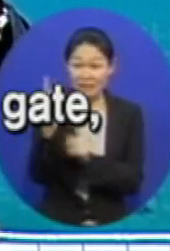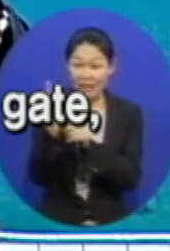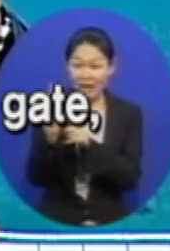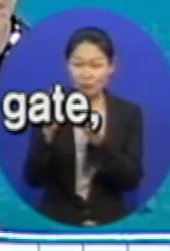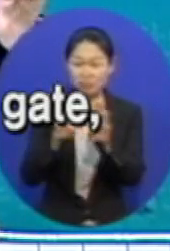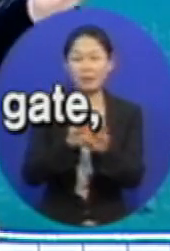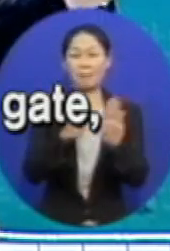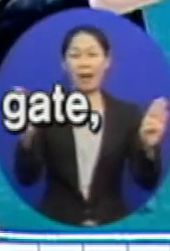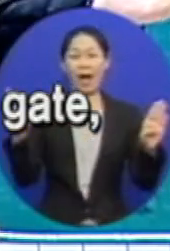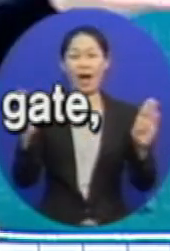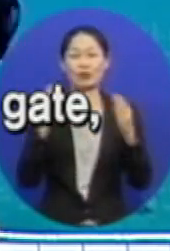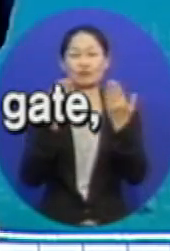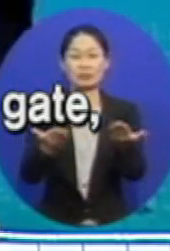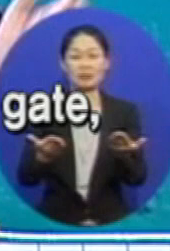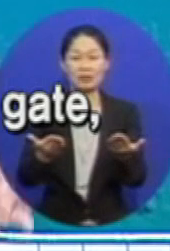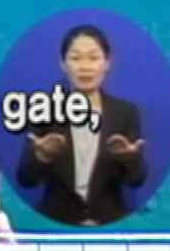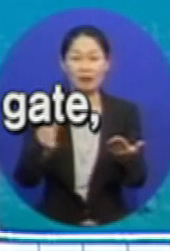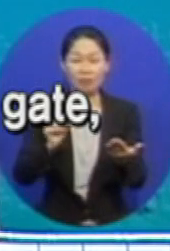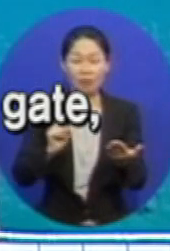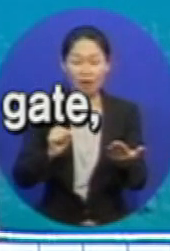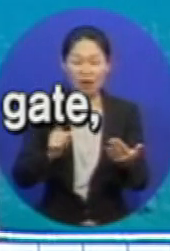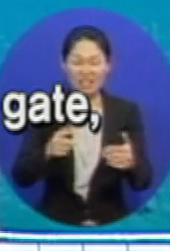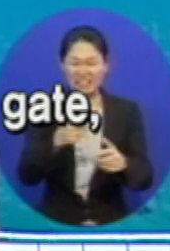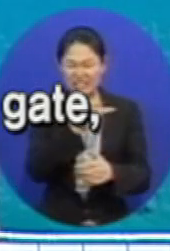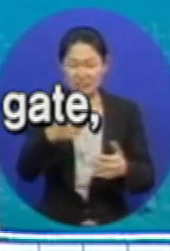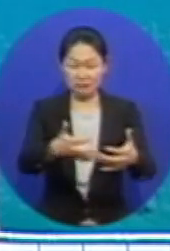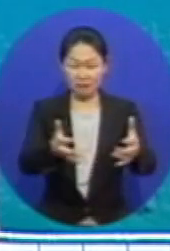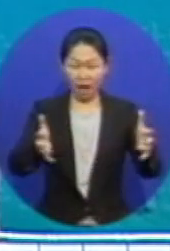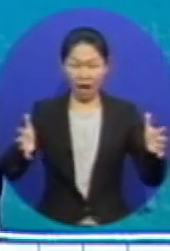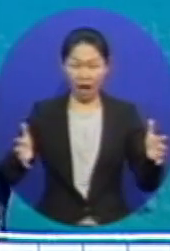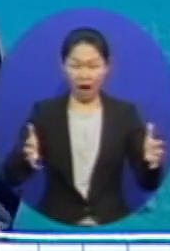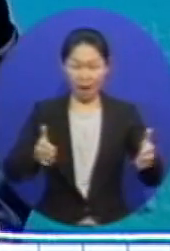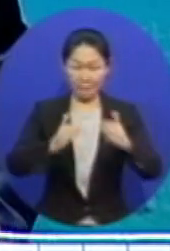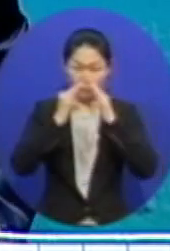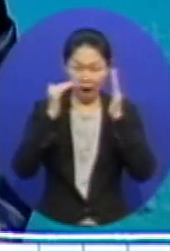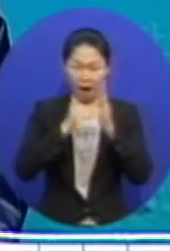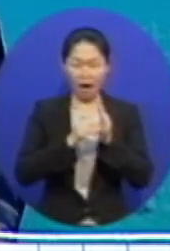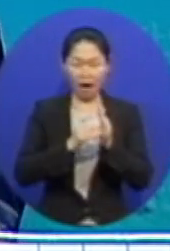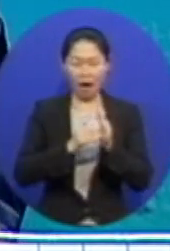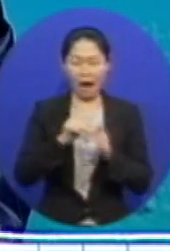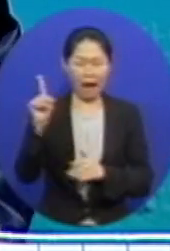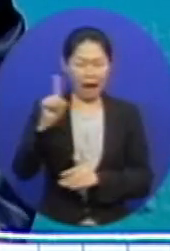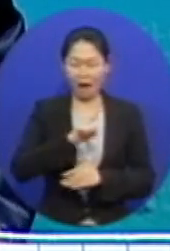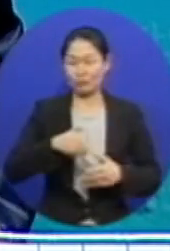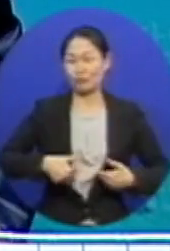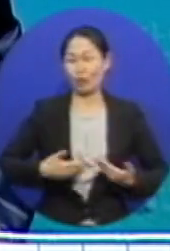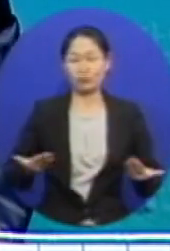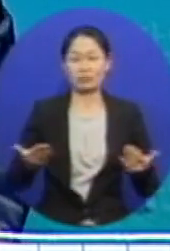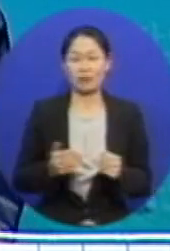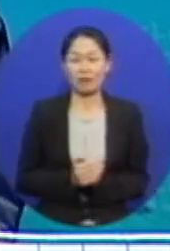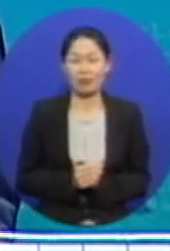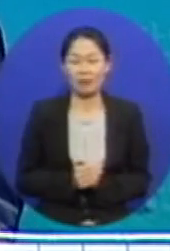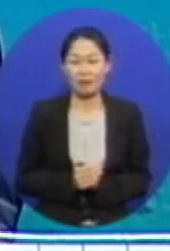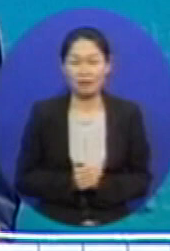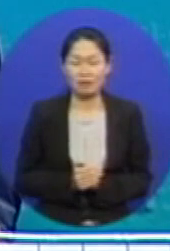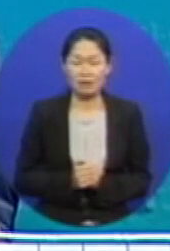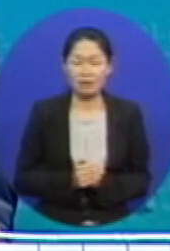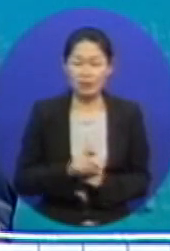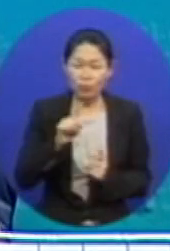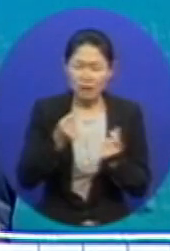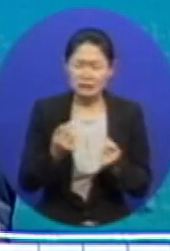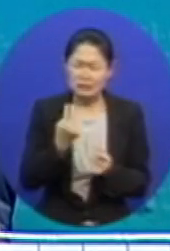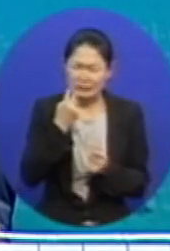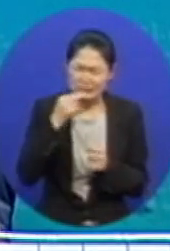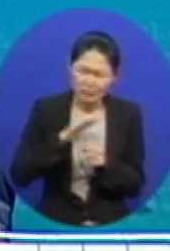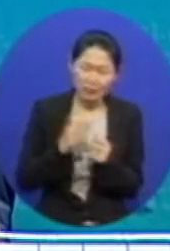그 엄청난 4 아무 소용이 없어졌어요 그런데 여러분이 기가 막히 미리 우리들이 그대로 하는